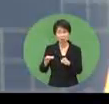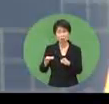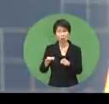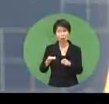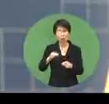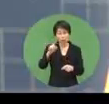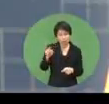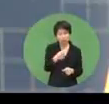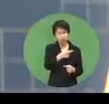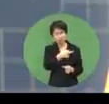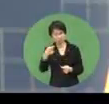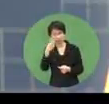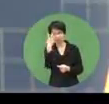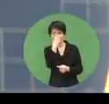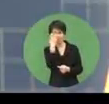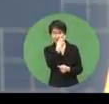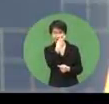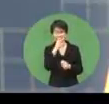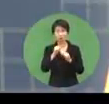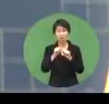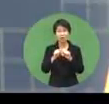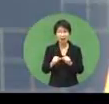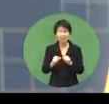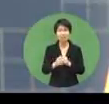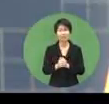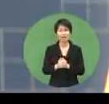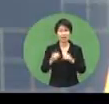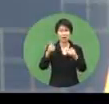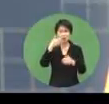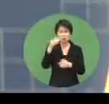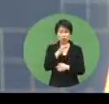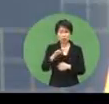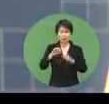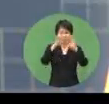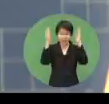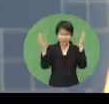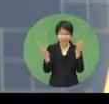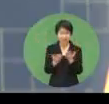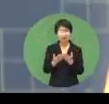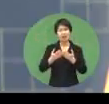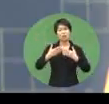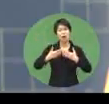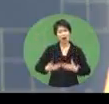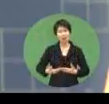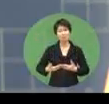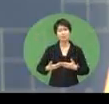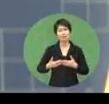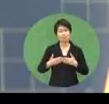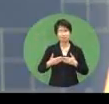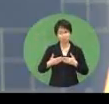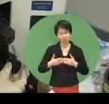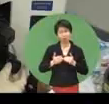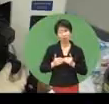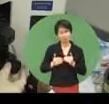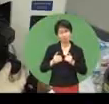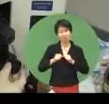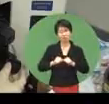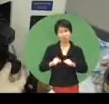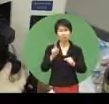き取り検査をすることによって、食品全体の安全性を向上させることが目的です。